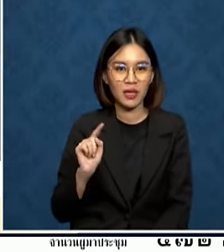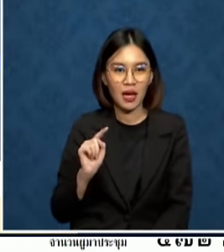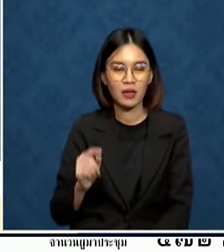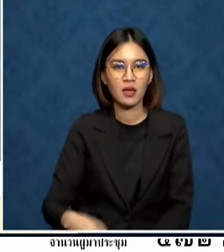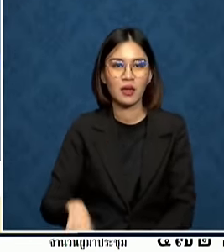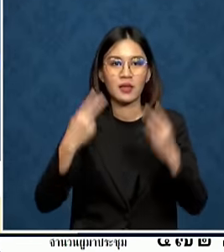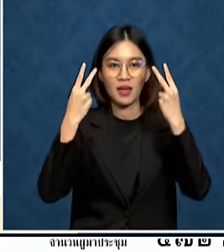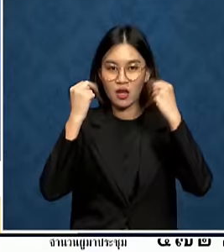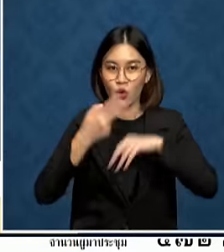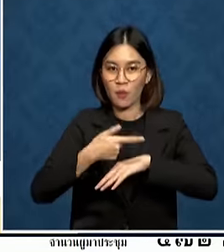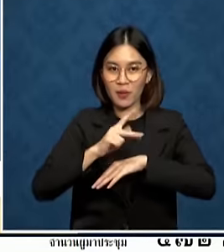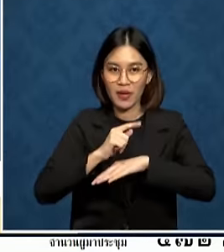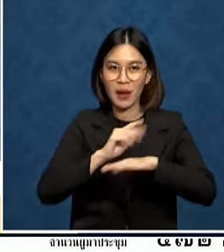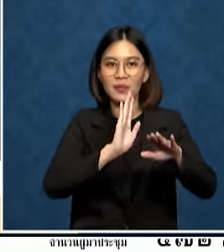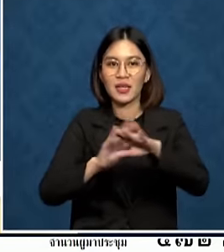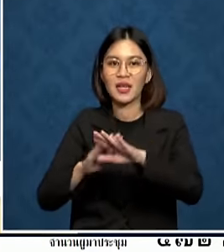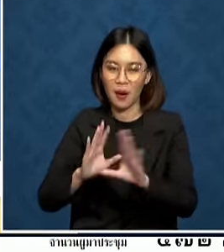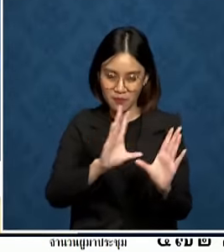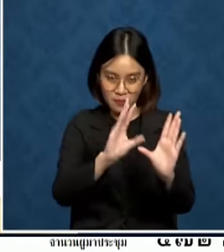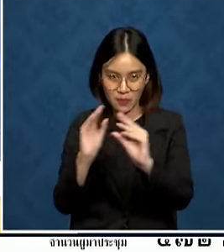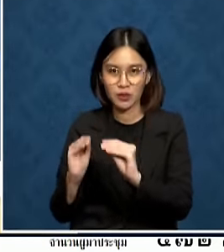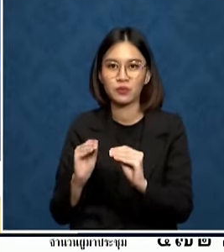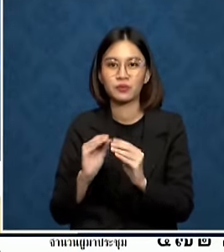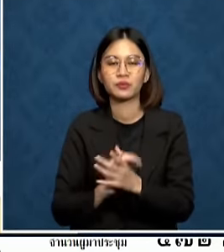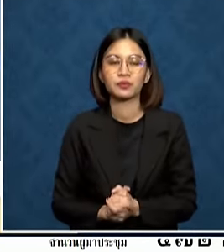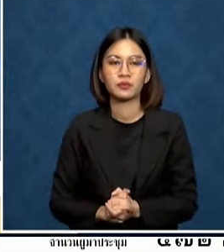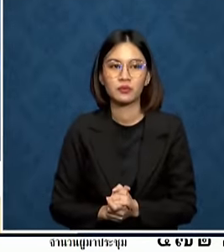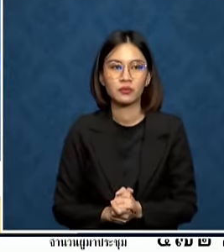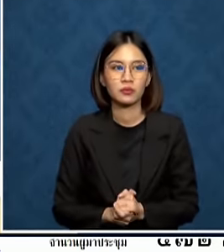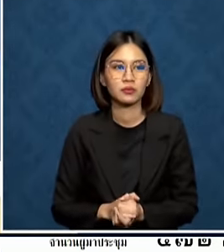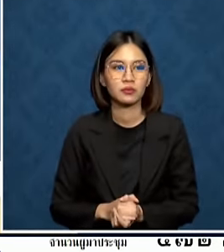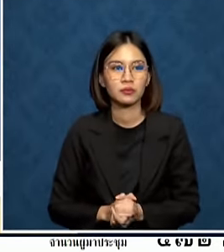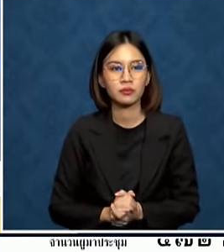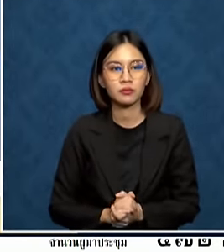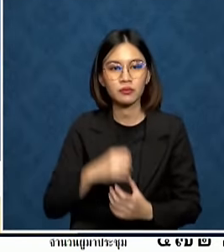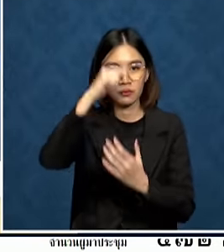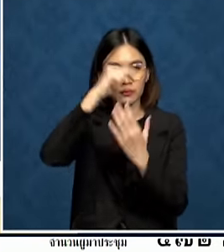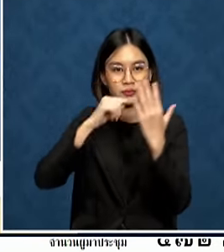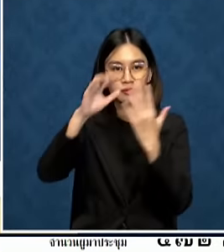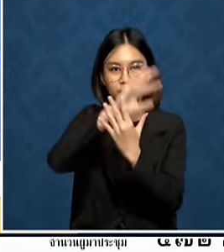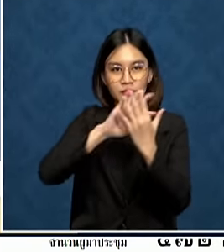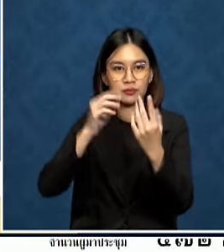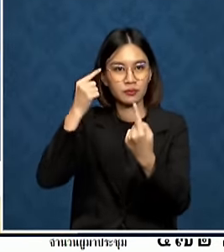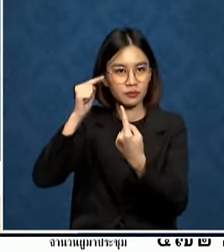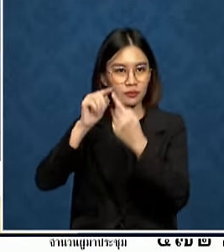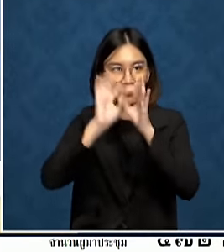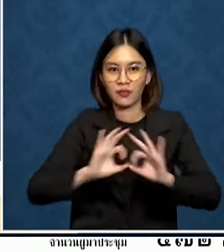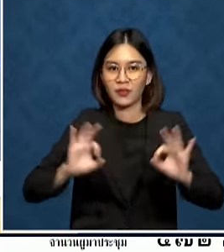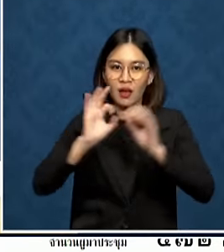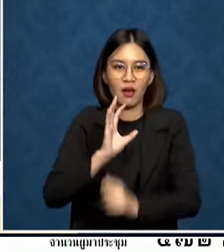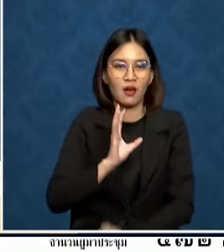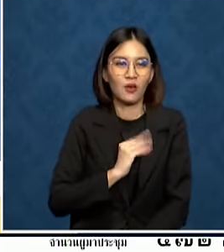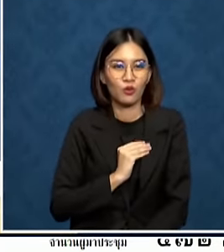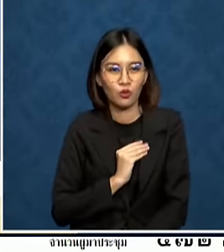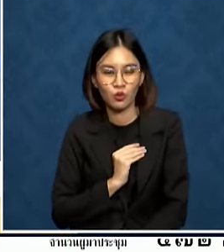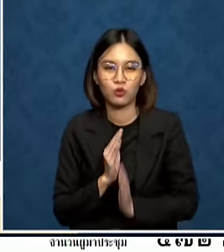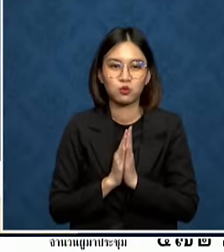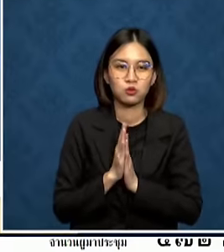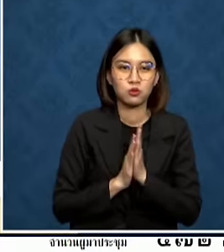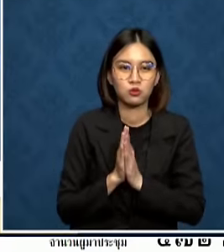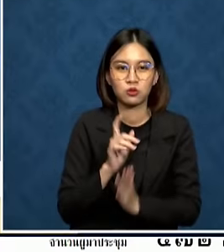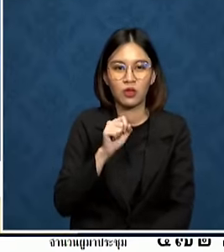นั่งเองก็อย่าลืมเรียกประชุมนะครับท่านประธานครับประเทศไทยเป็นประเทศที่ให้ความสำคัญหรือตื่นเต้นกับ AIมากๆนะครับทำไมพูด